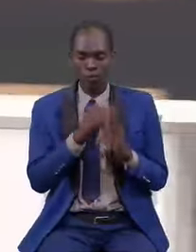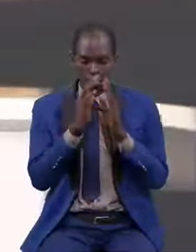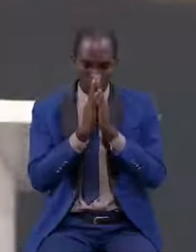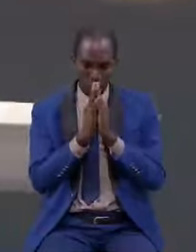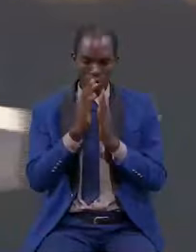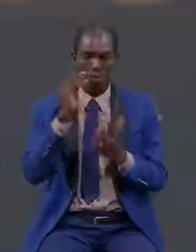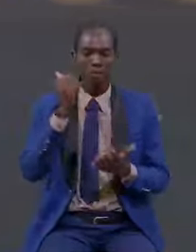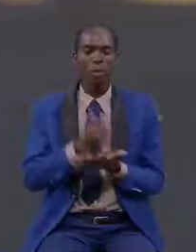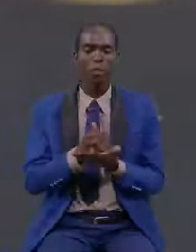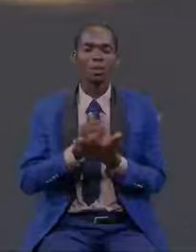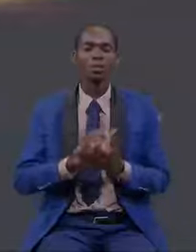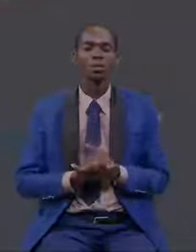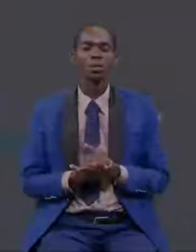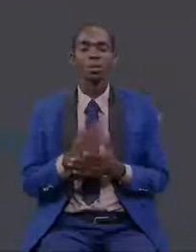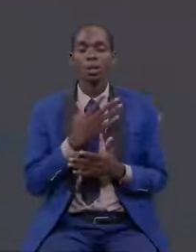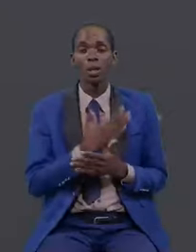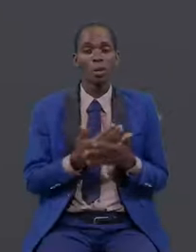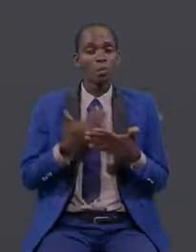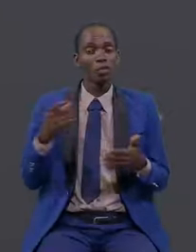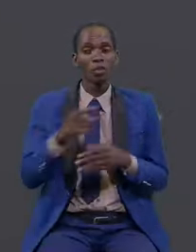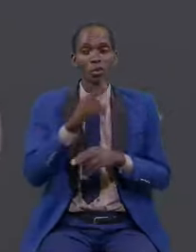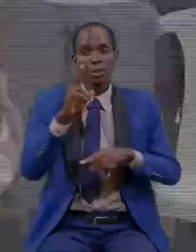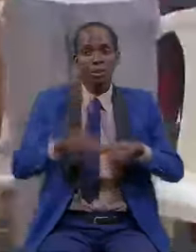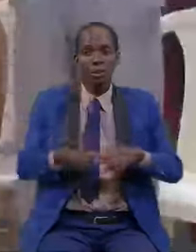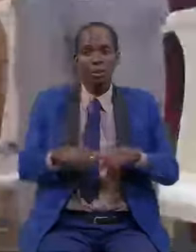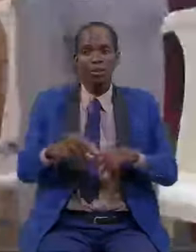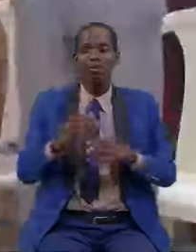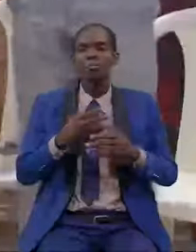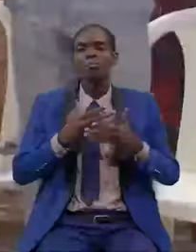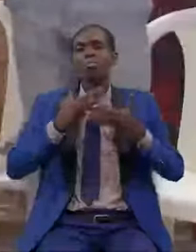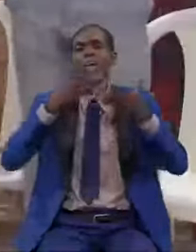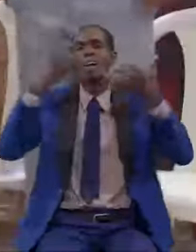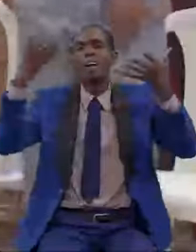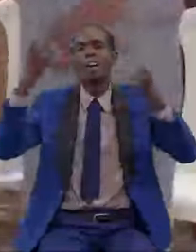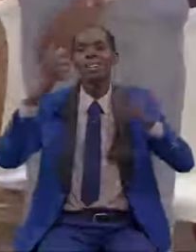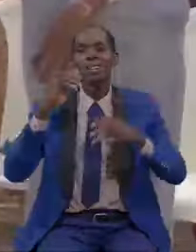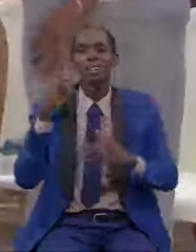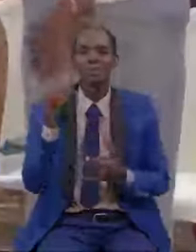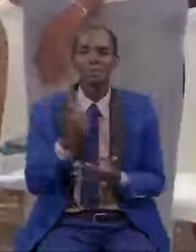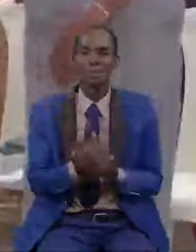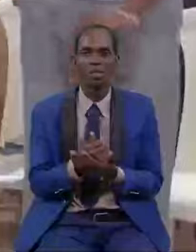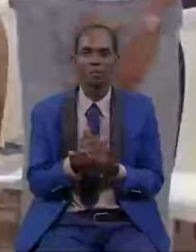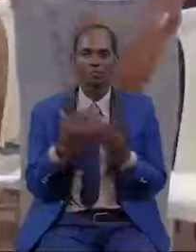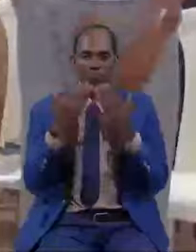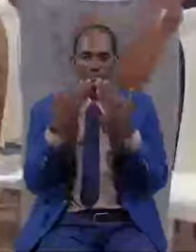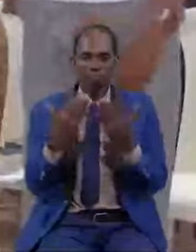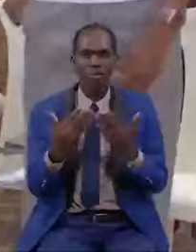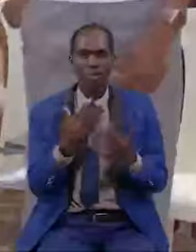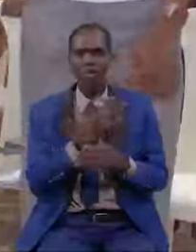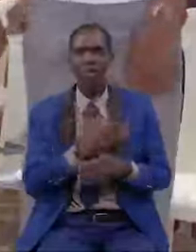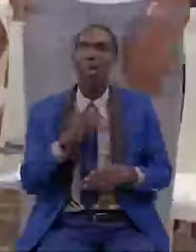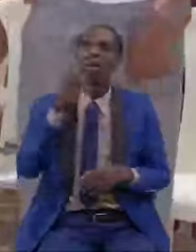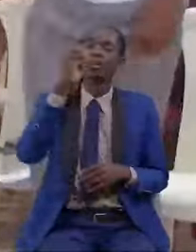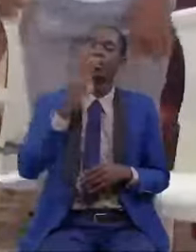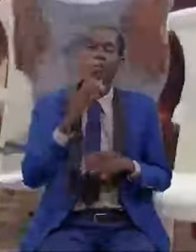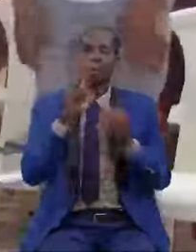prions. Avant de vous asseoir, que tout le monde crie Amen. Merci beaucoup et que le Seigneur